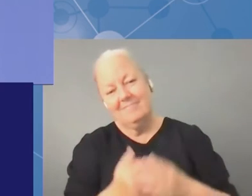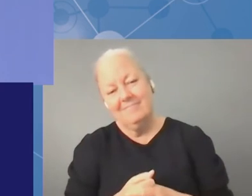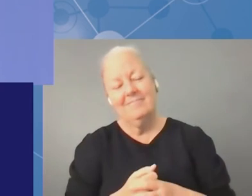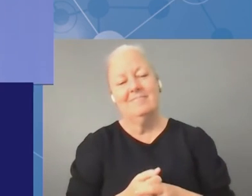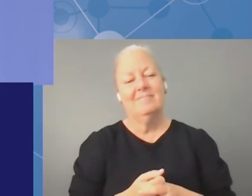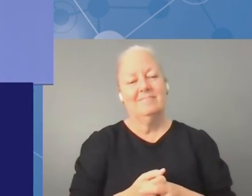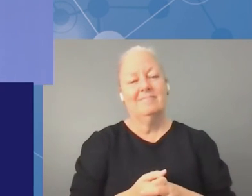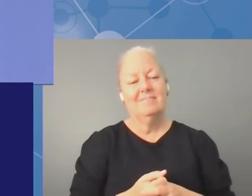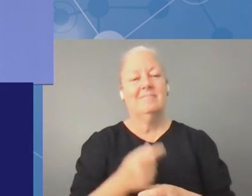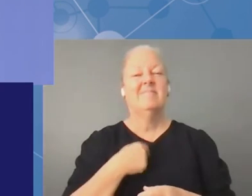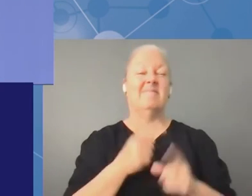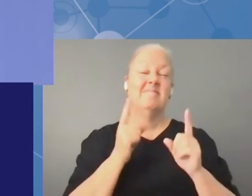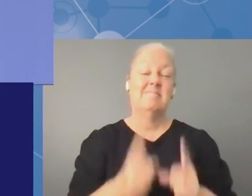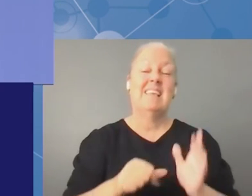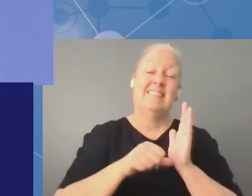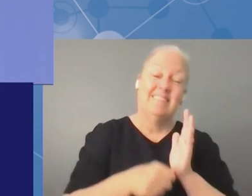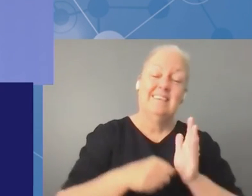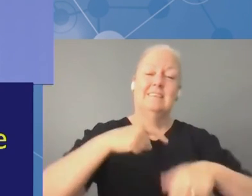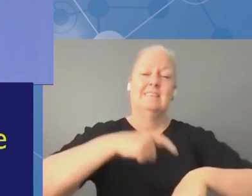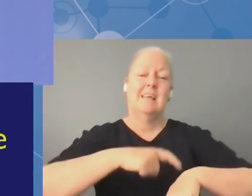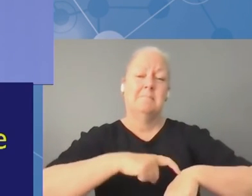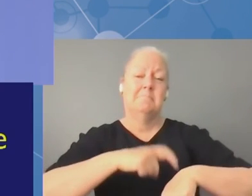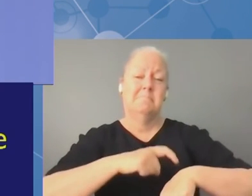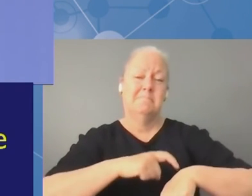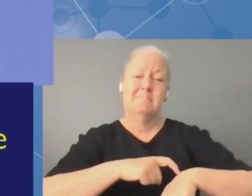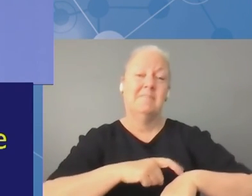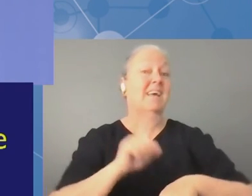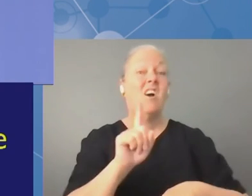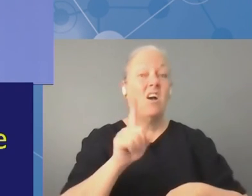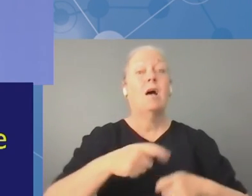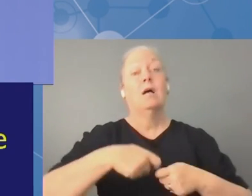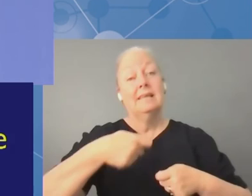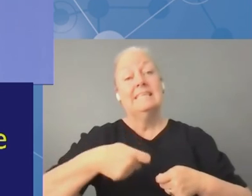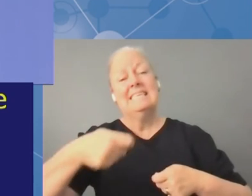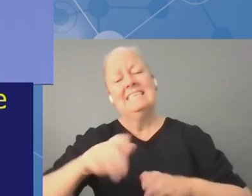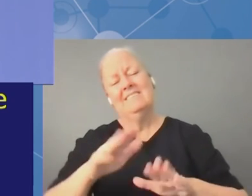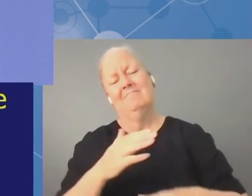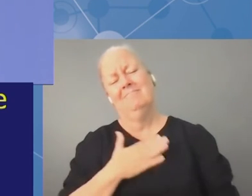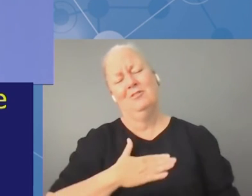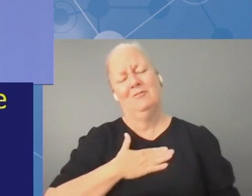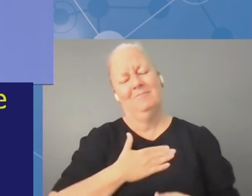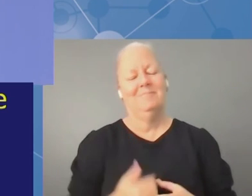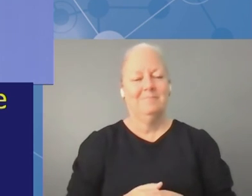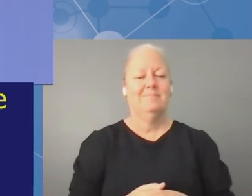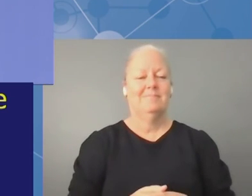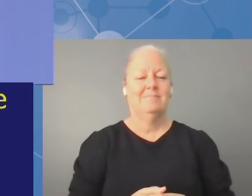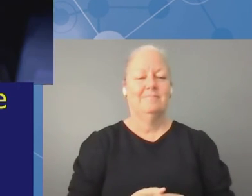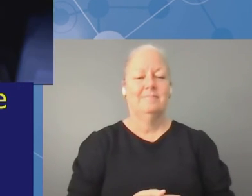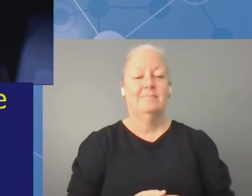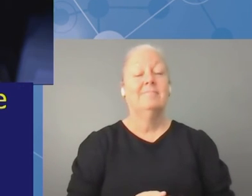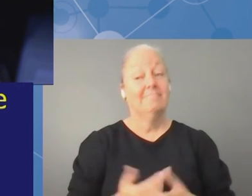записываться в очередь, но те, кто записался, могут, конечно,